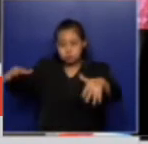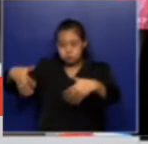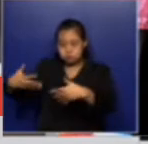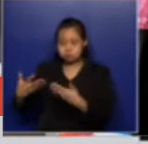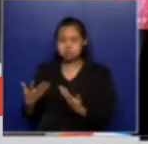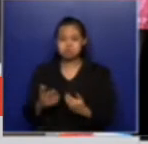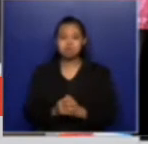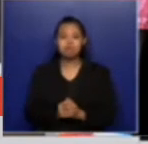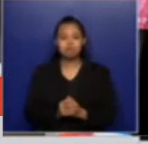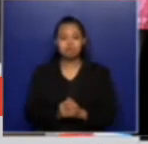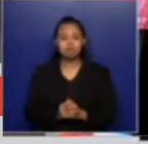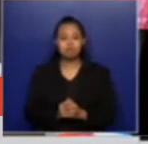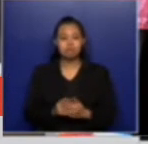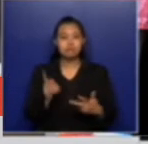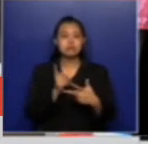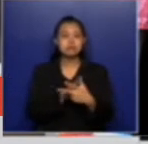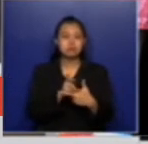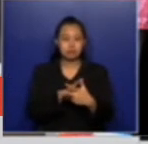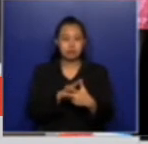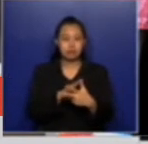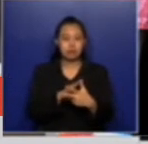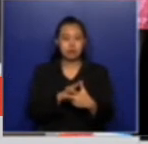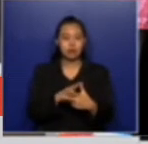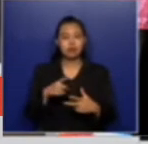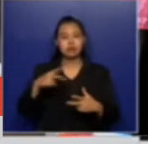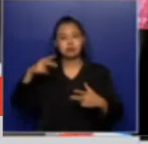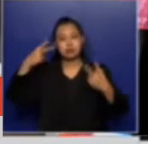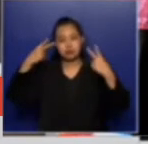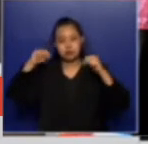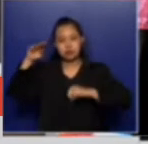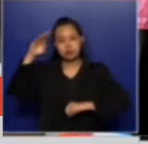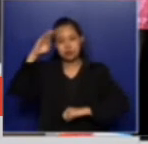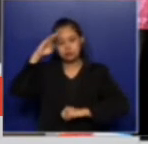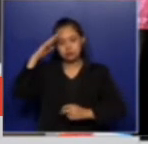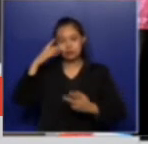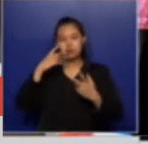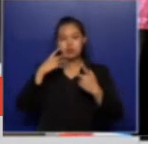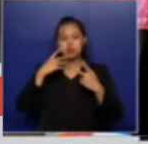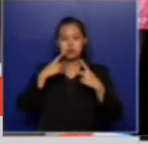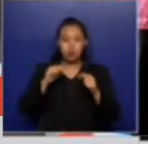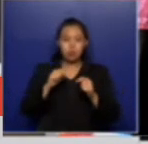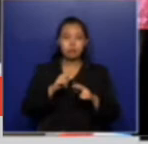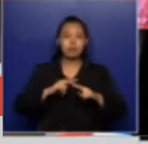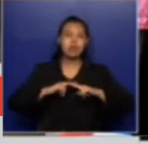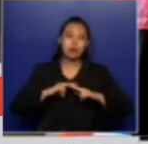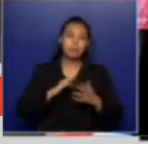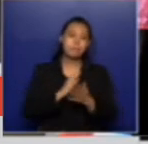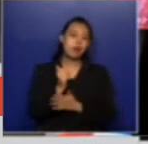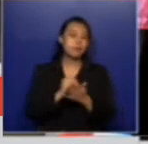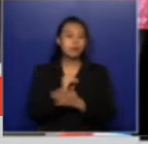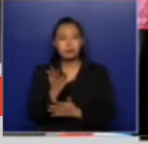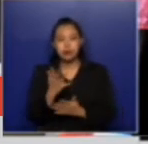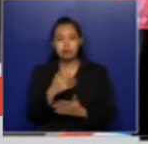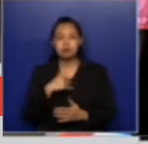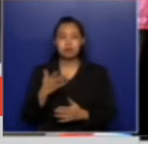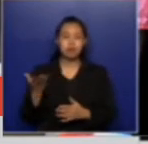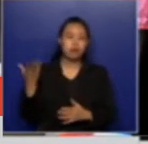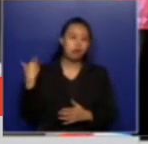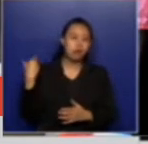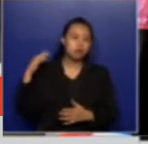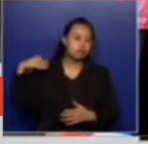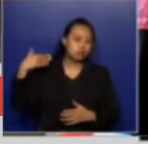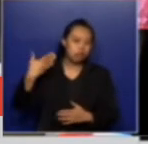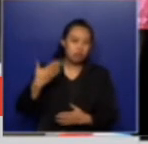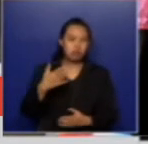าเองนะฮะว่าท่านนายกประยุทธ์ผ่านหรือไม่ตั้งแต่ท่านบริหารราชการมาจ่ายงบไป